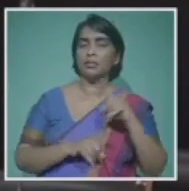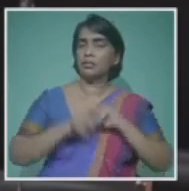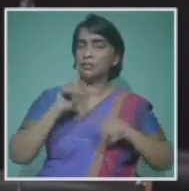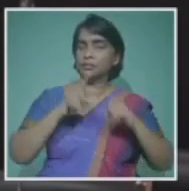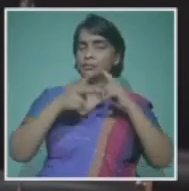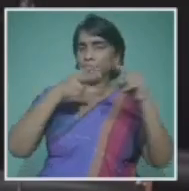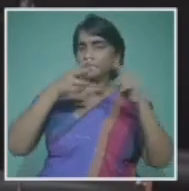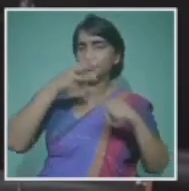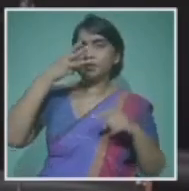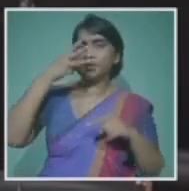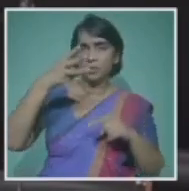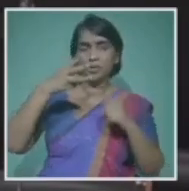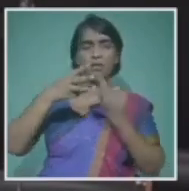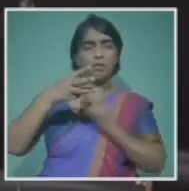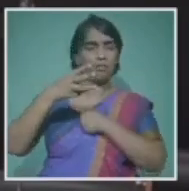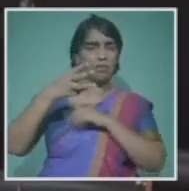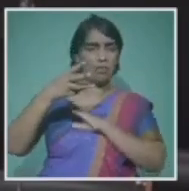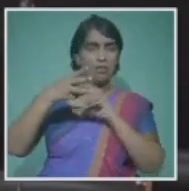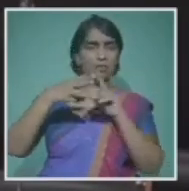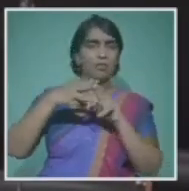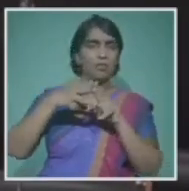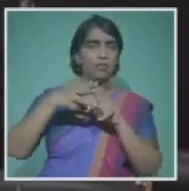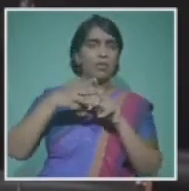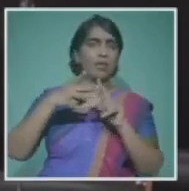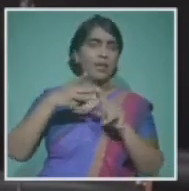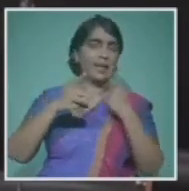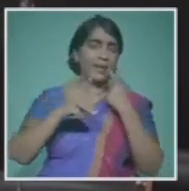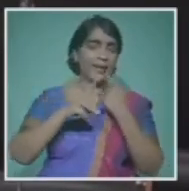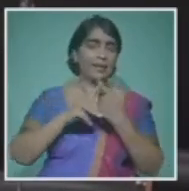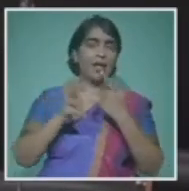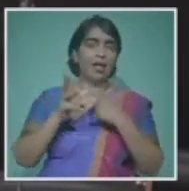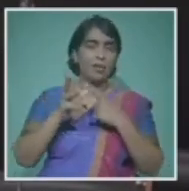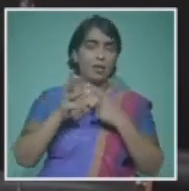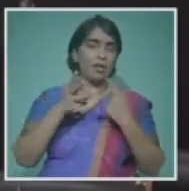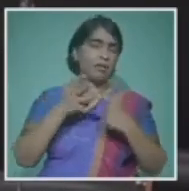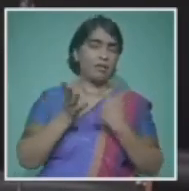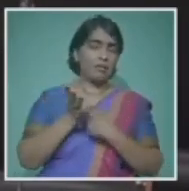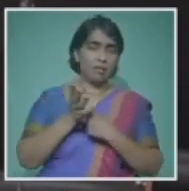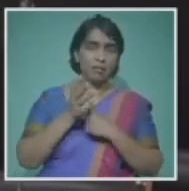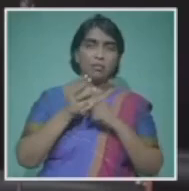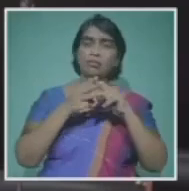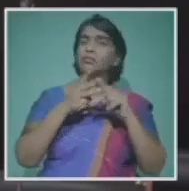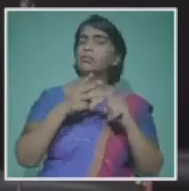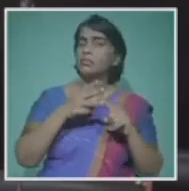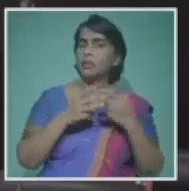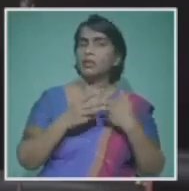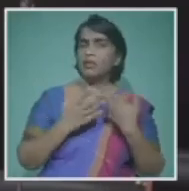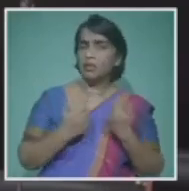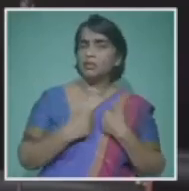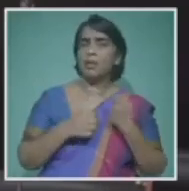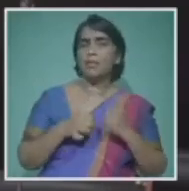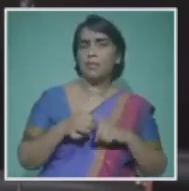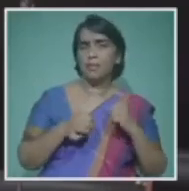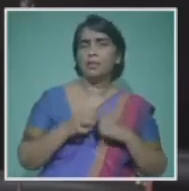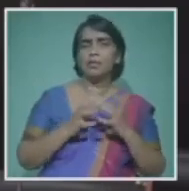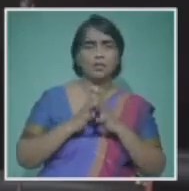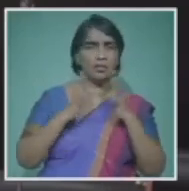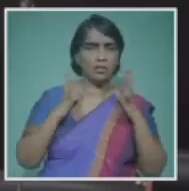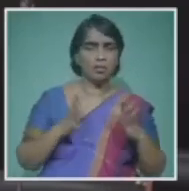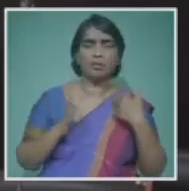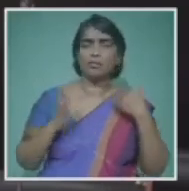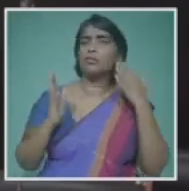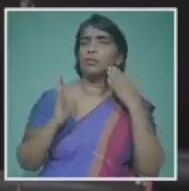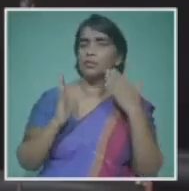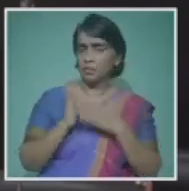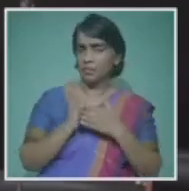තුනක් තිබෙනවා. සියම් නිකාය, අමරපුර නිකාය, රාමඤ්ඤ නිකායට. මොකද අපිටත් තියෙන ප්‍රශ්න ගණනාවක් මං හිතන්නේ අවධානය